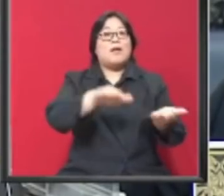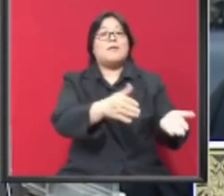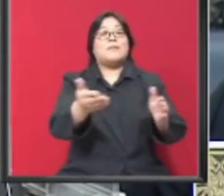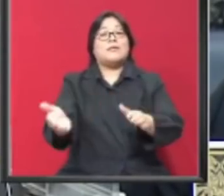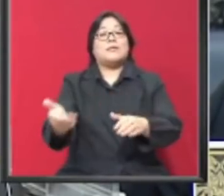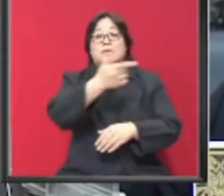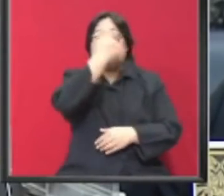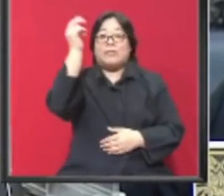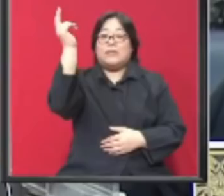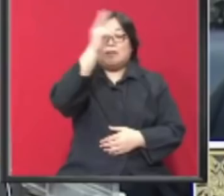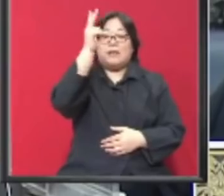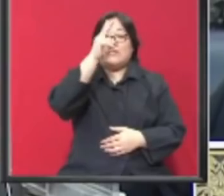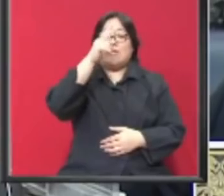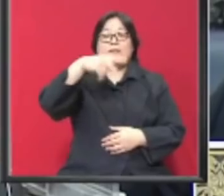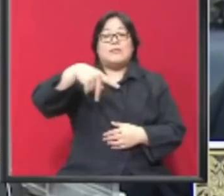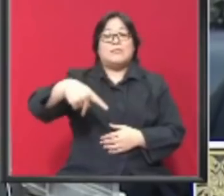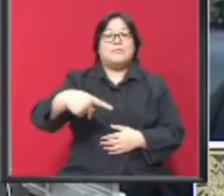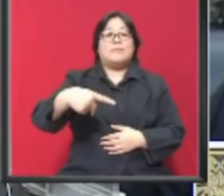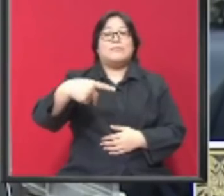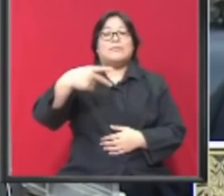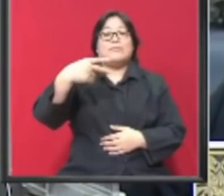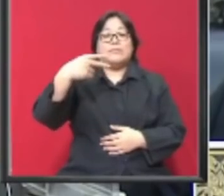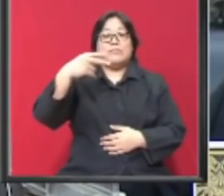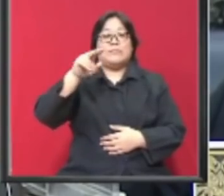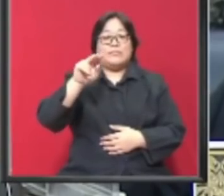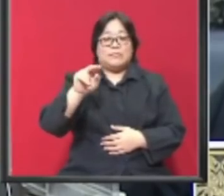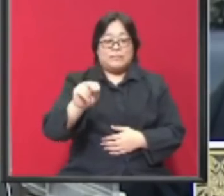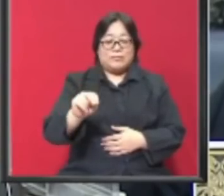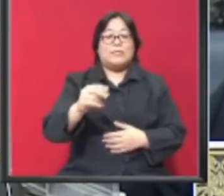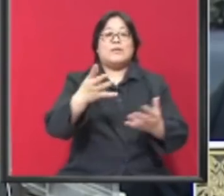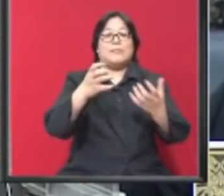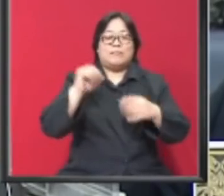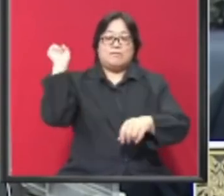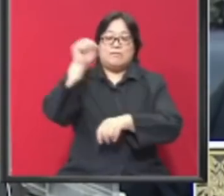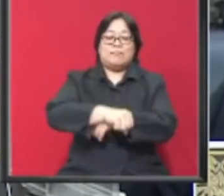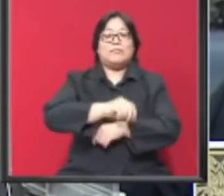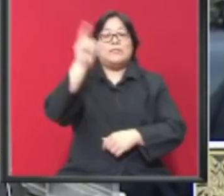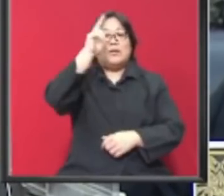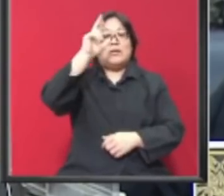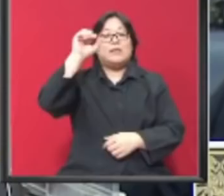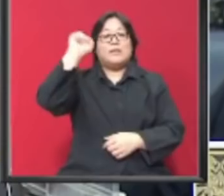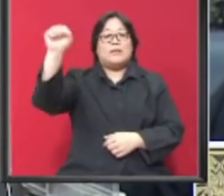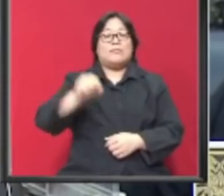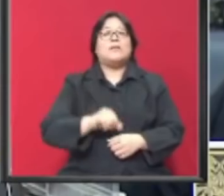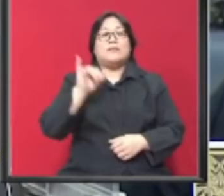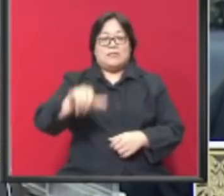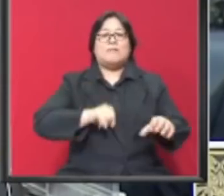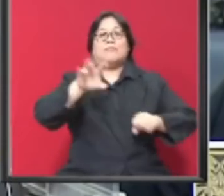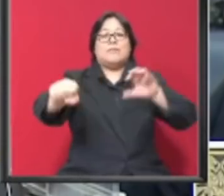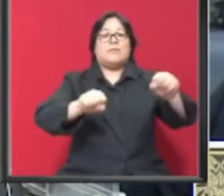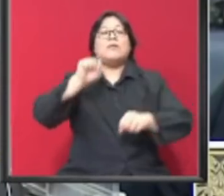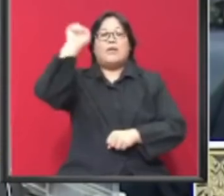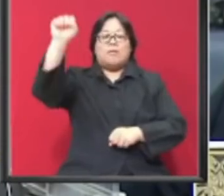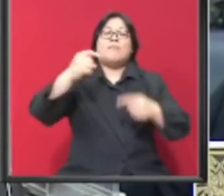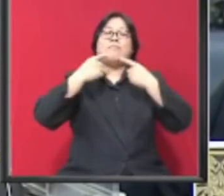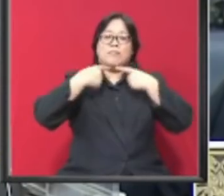karena kerajaan perikatan nasional Ingin jatuh kerajaan Saba ia rebutan di Sabah